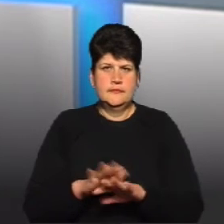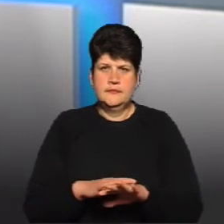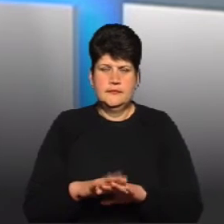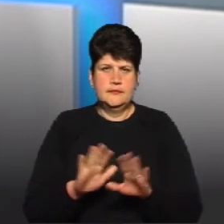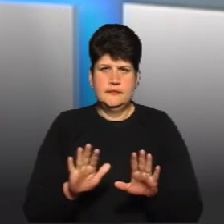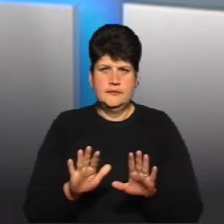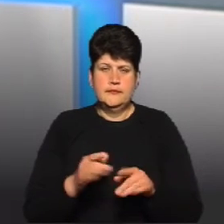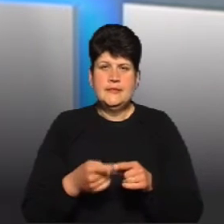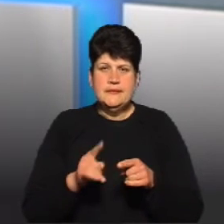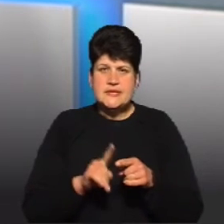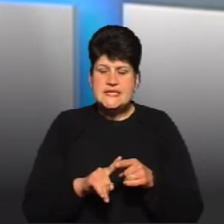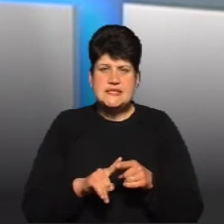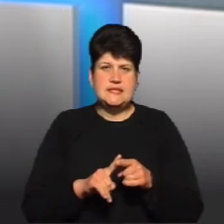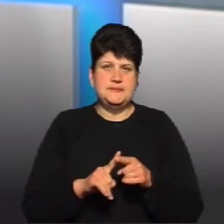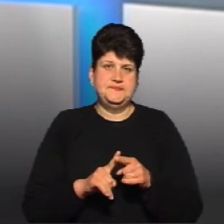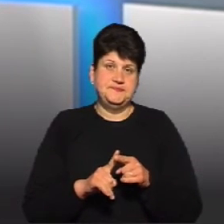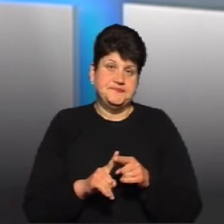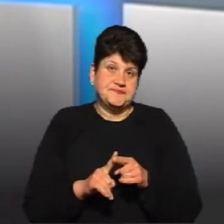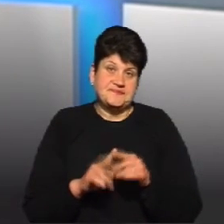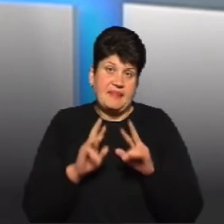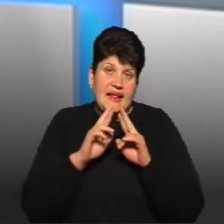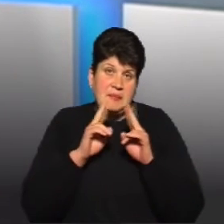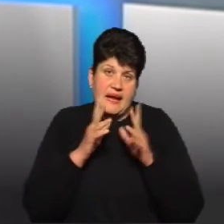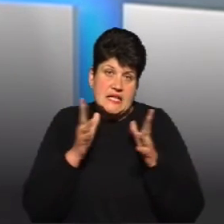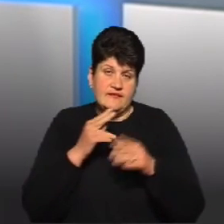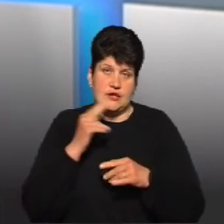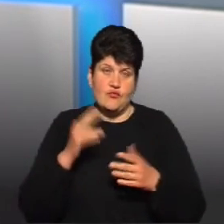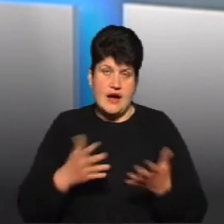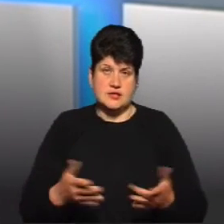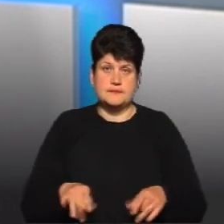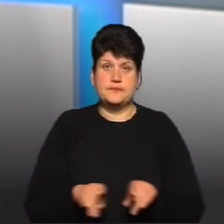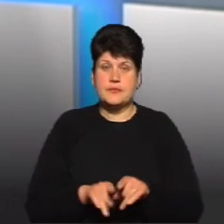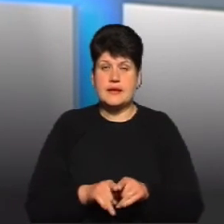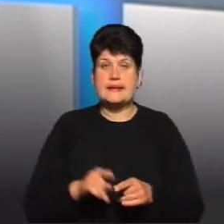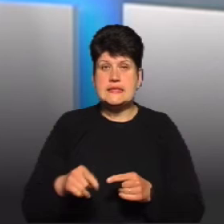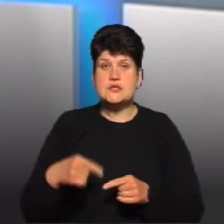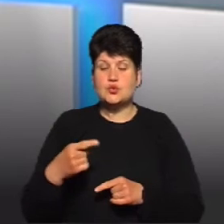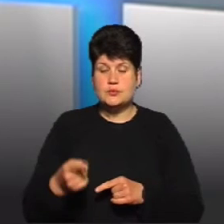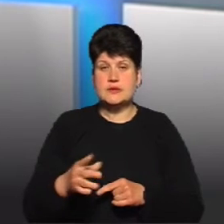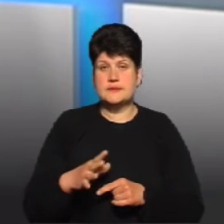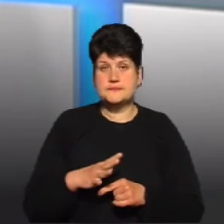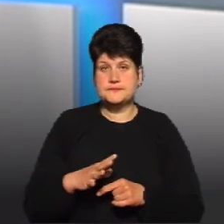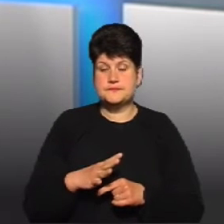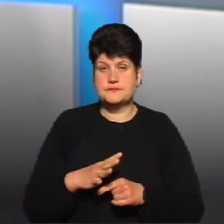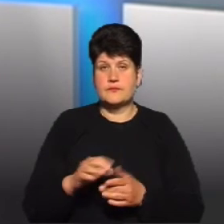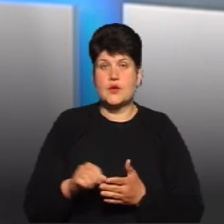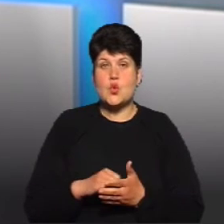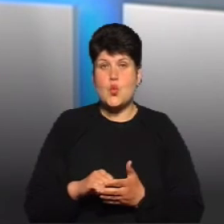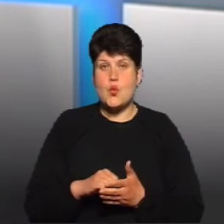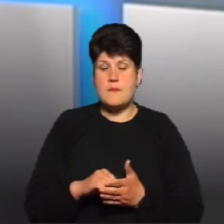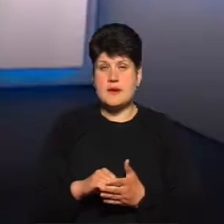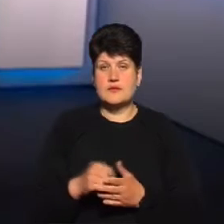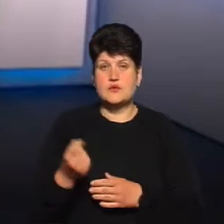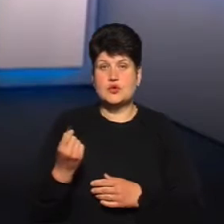дуже натягнуте звинувачення. Так само, як і наступне звинувачення, яке прозвучало в документі від